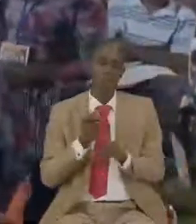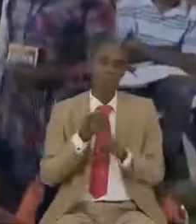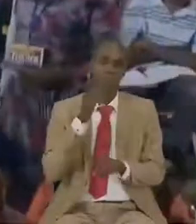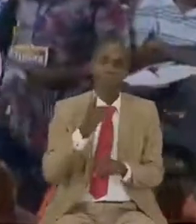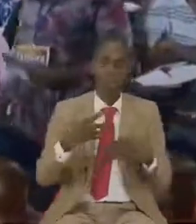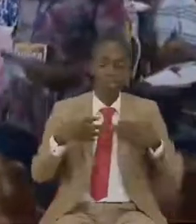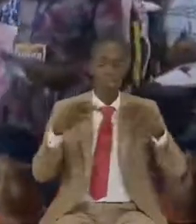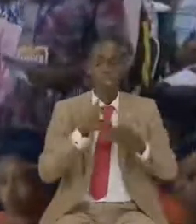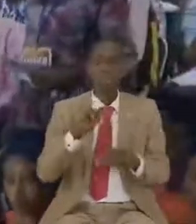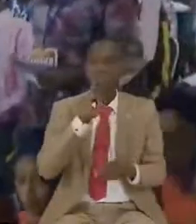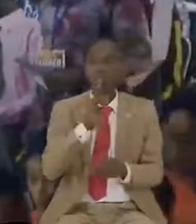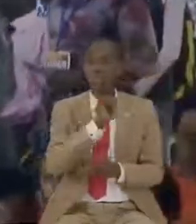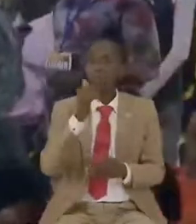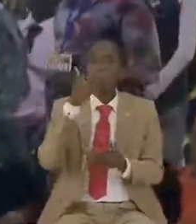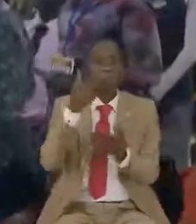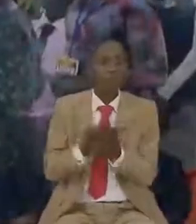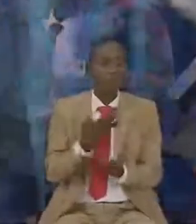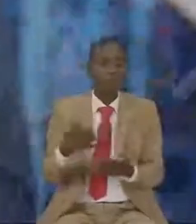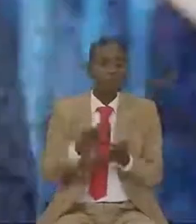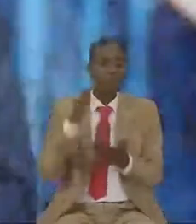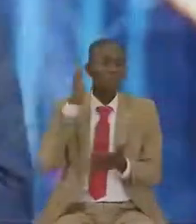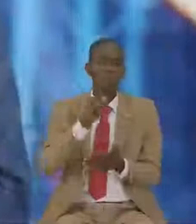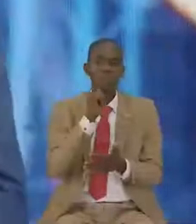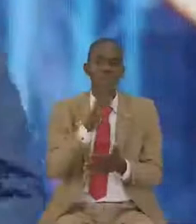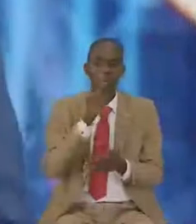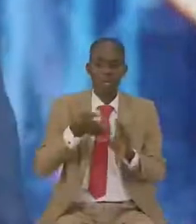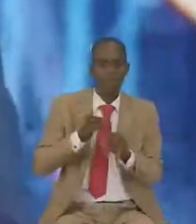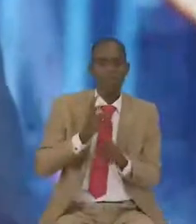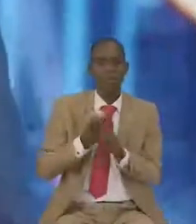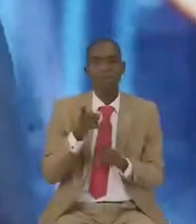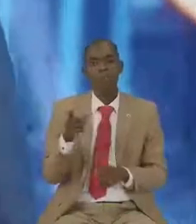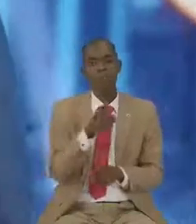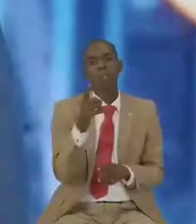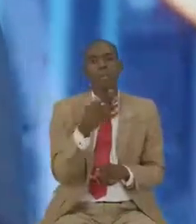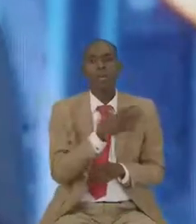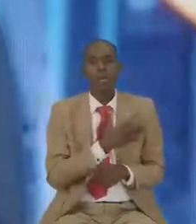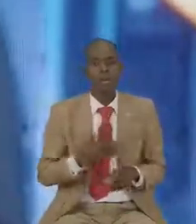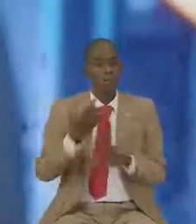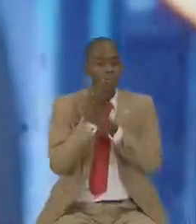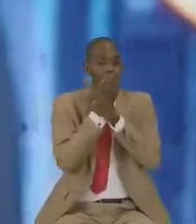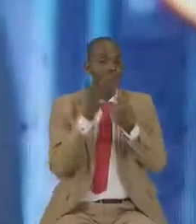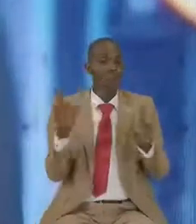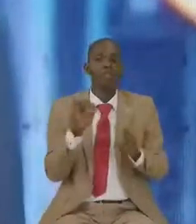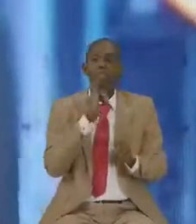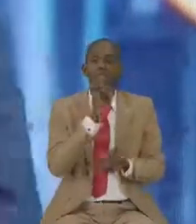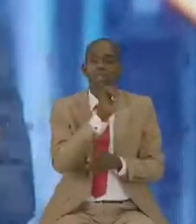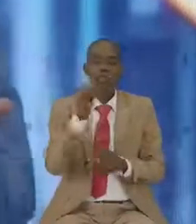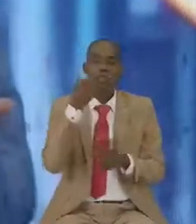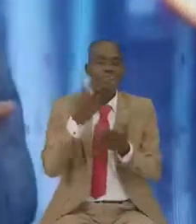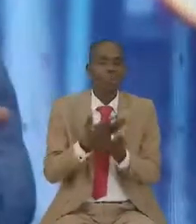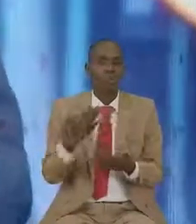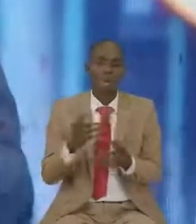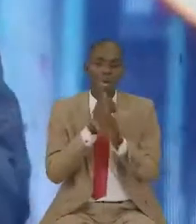bonne chose. Cela ne te sera pas refusé. La guérison est une bonne chose. Cela ne te sera pas refusé. Et